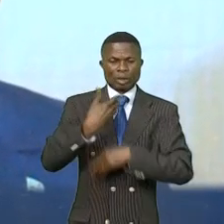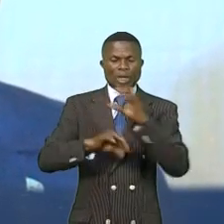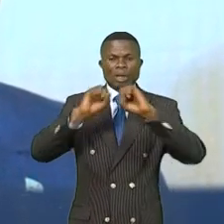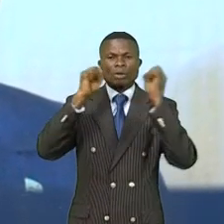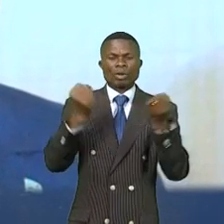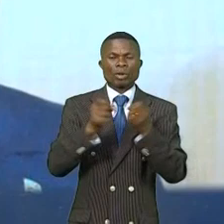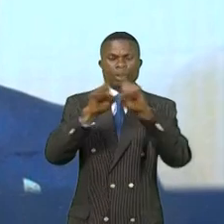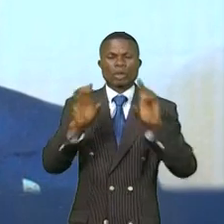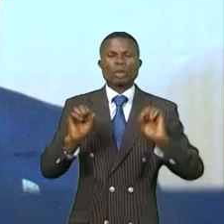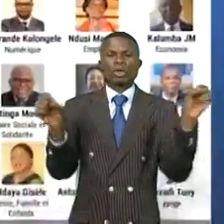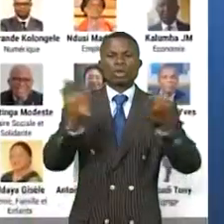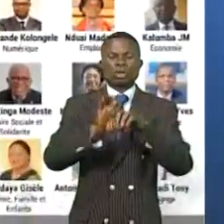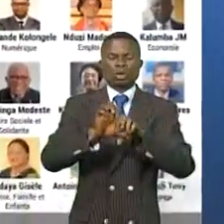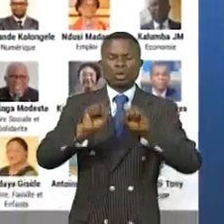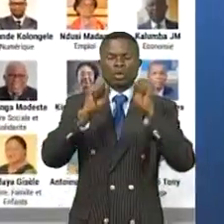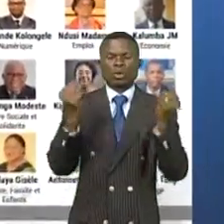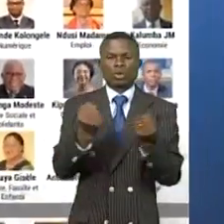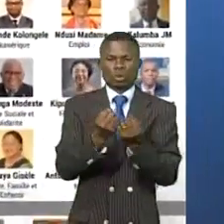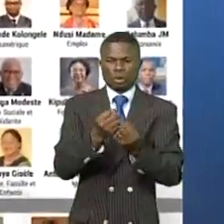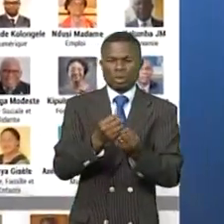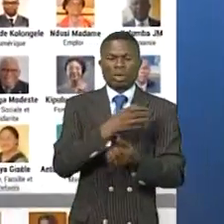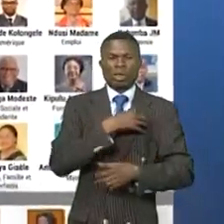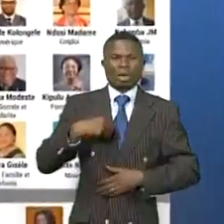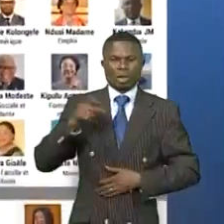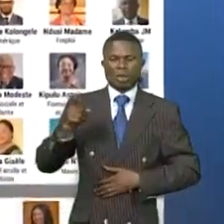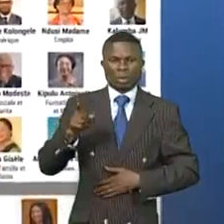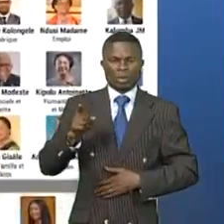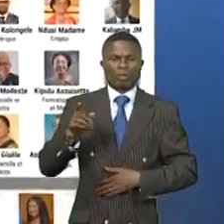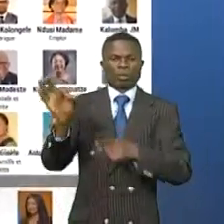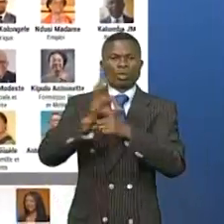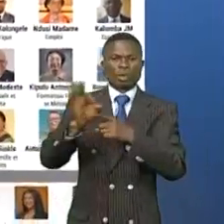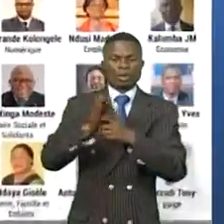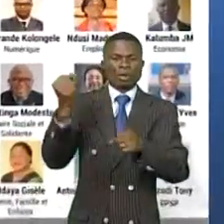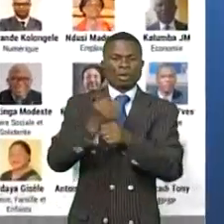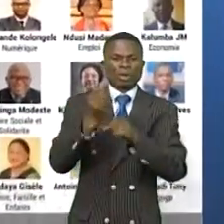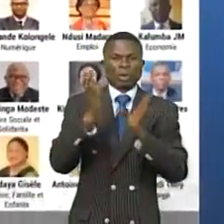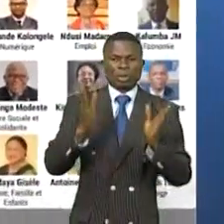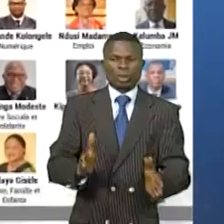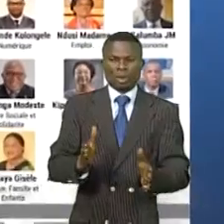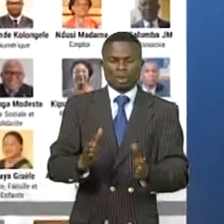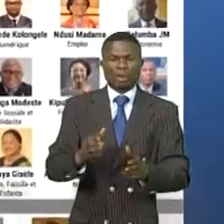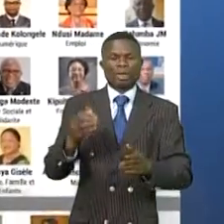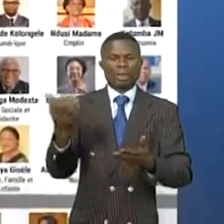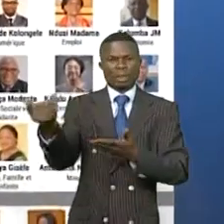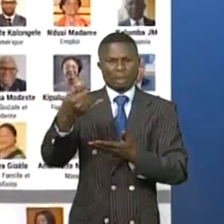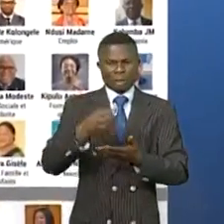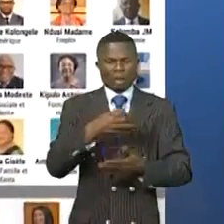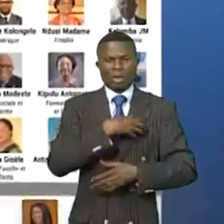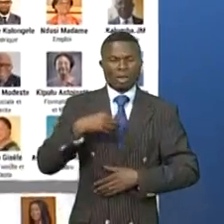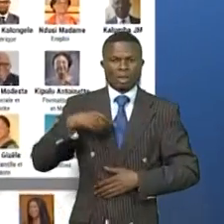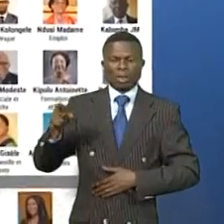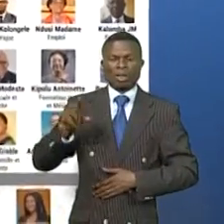sociales et solidarité nationale. Kipoulou Antoinette s'en va à la formation professionnelle et métier. Antoinette